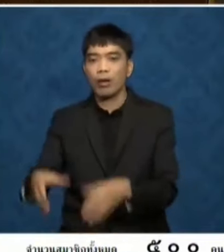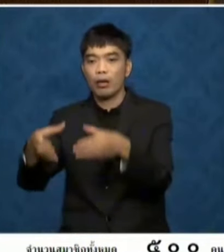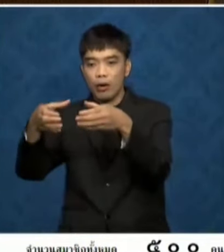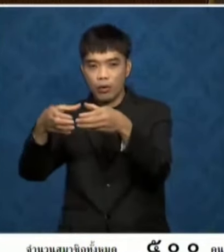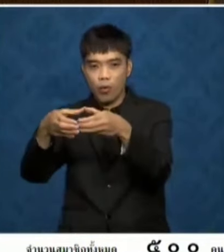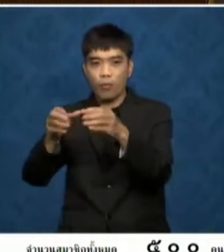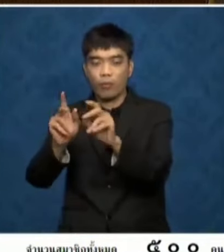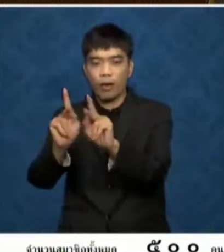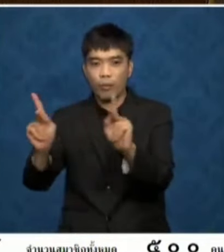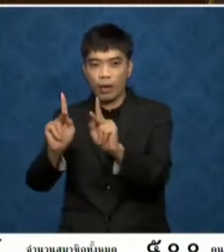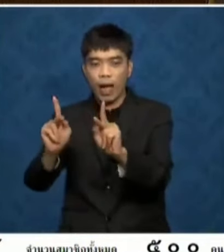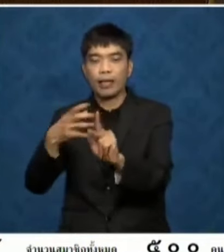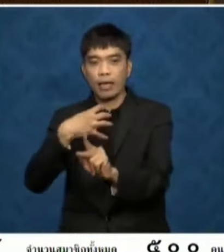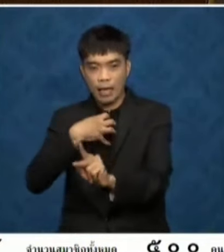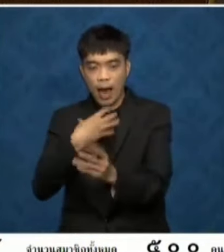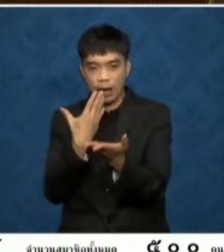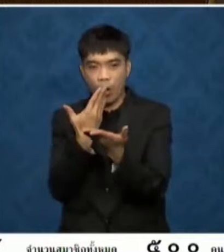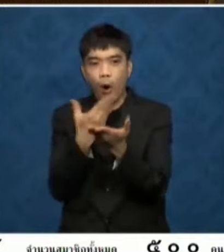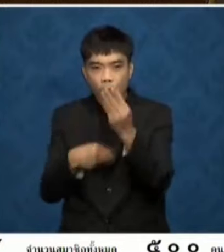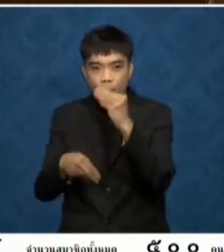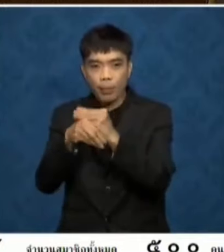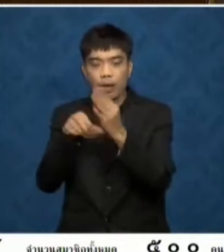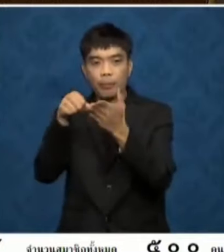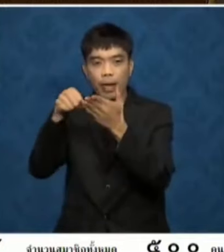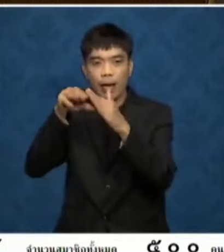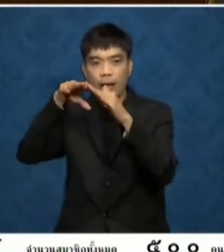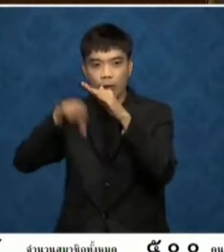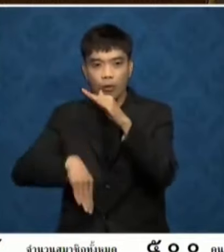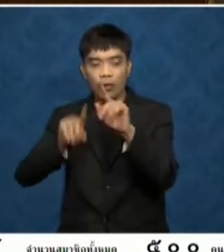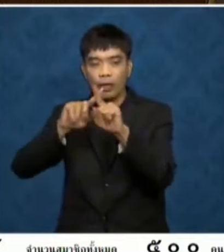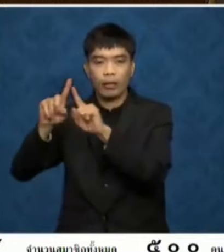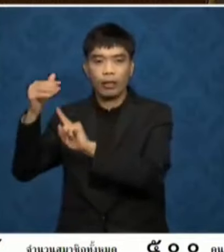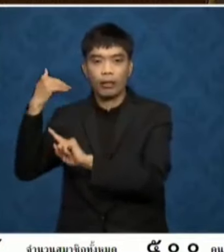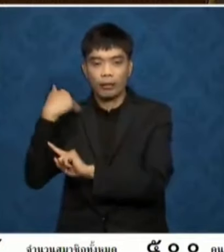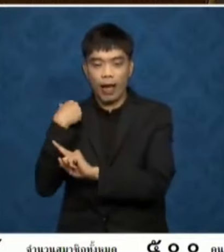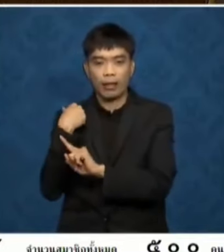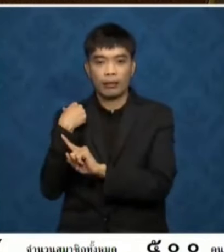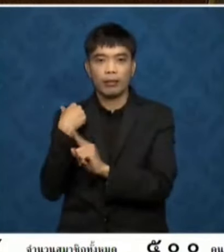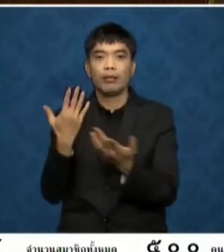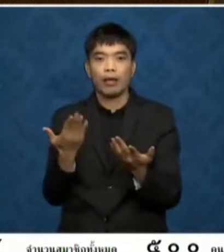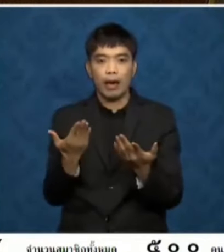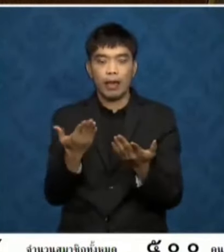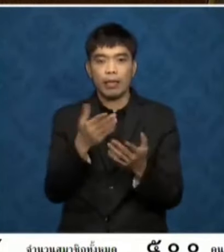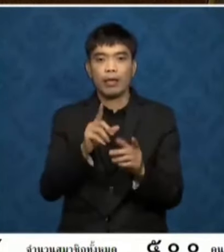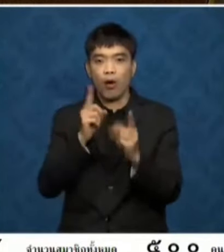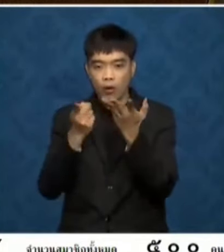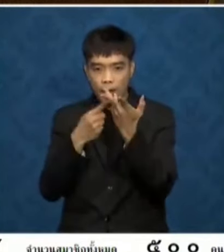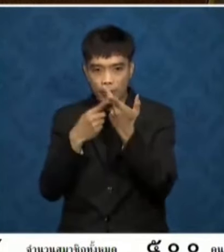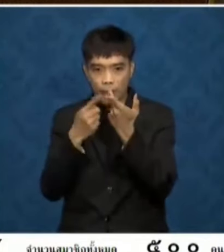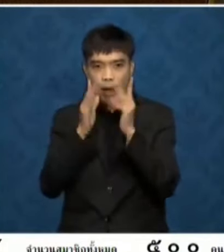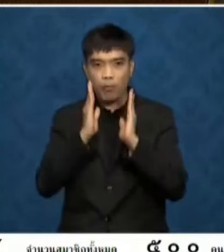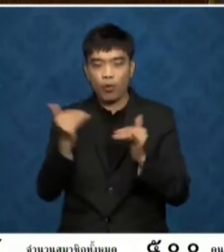ที่ขอสงวนความเห็นและผู้แปรยติที่ขอสงวนคำแปรยติครับก่อนลงมติผมขอตรวจสอบองค์ประชุมครับ